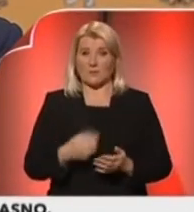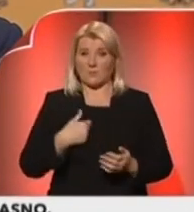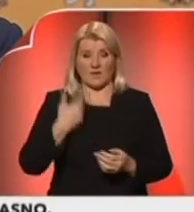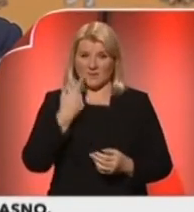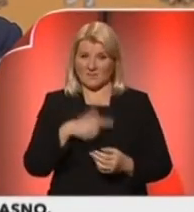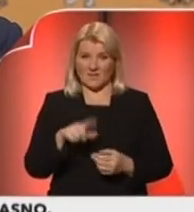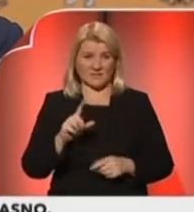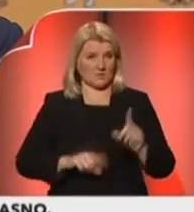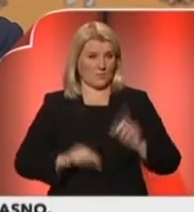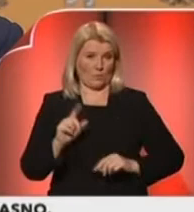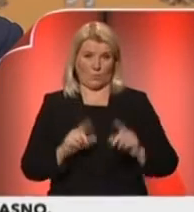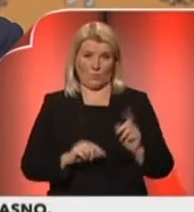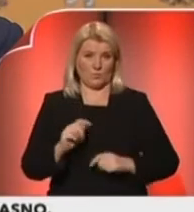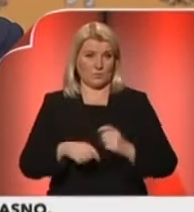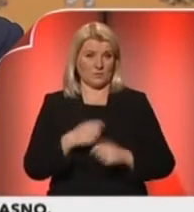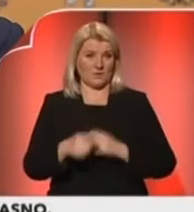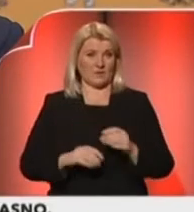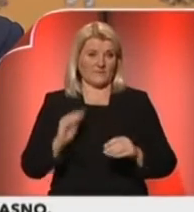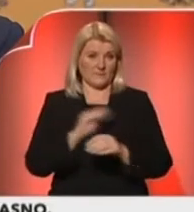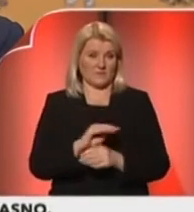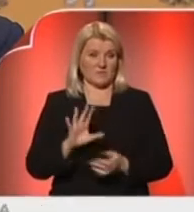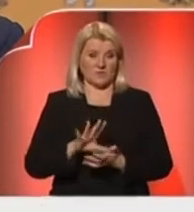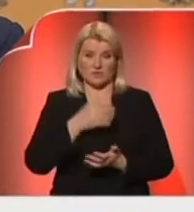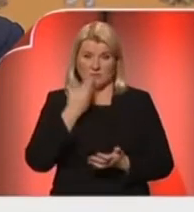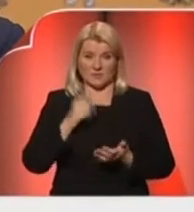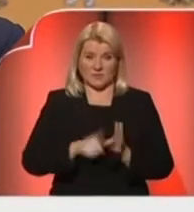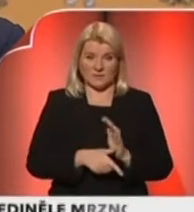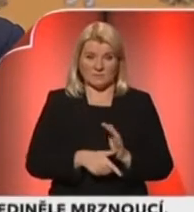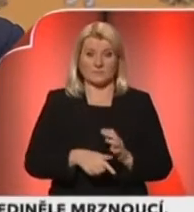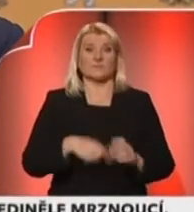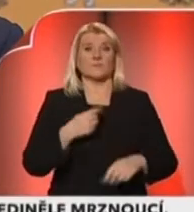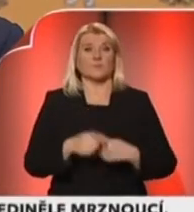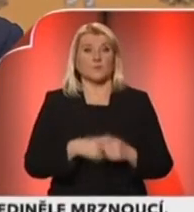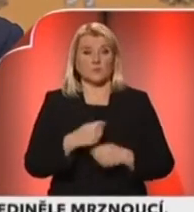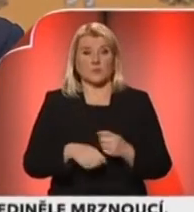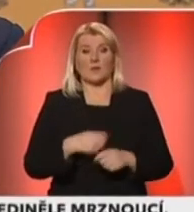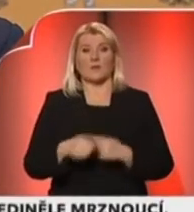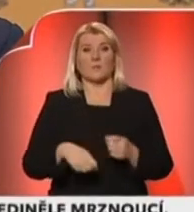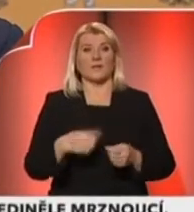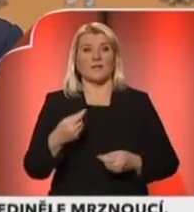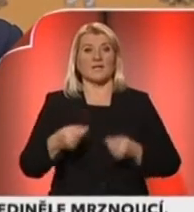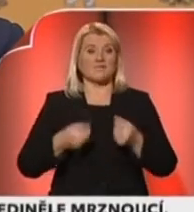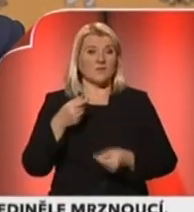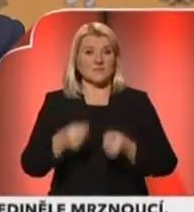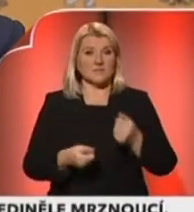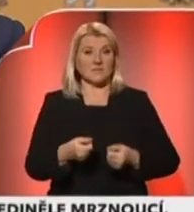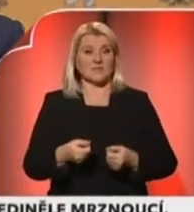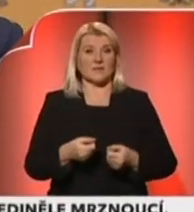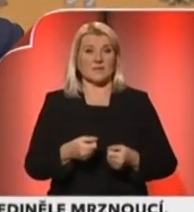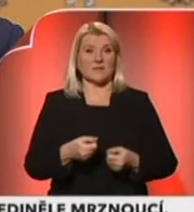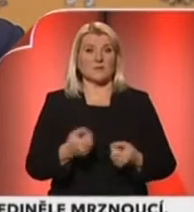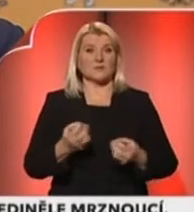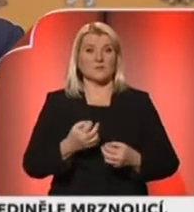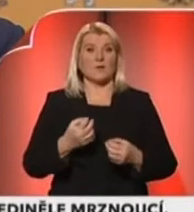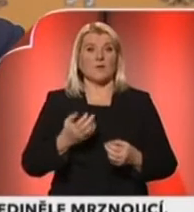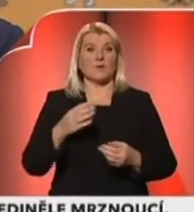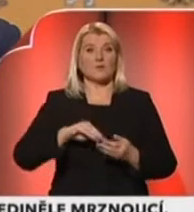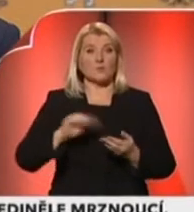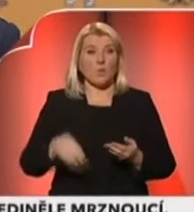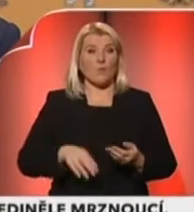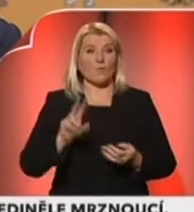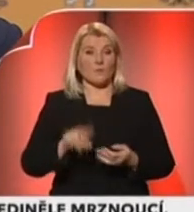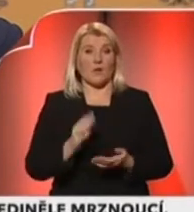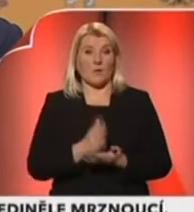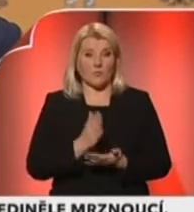nechceme zadlužovat Středočeský kraj, doděláme veškeré investice, které jsou tak říkajíc pod smlouvou, které